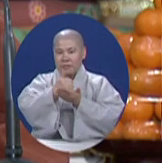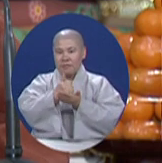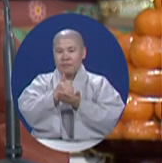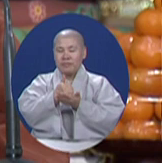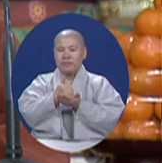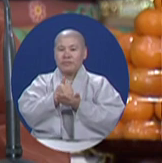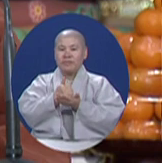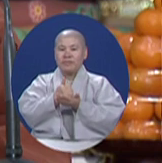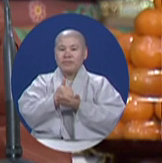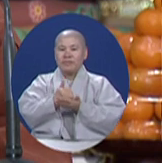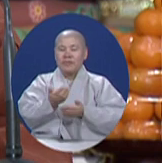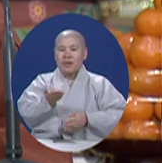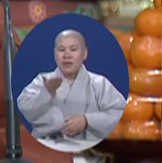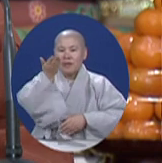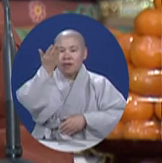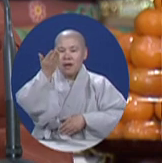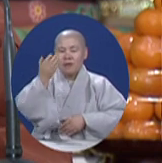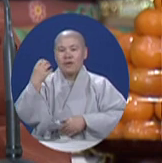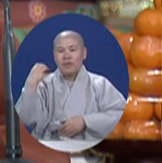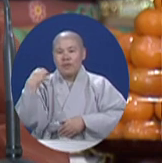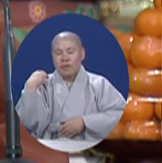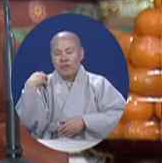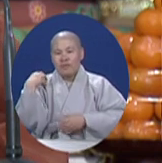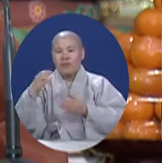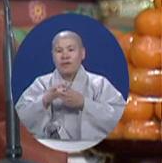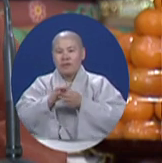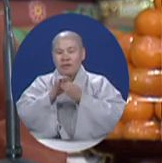스님들이 상소임에 속합니다.